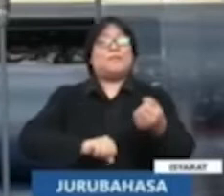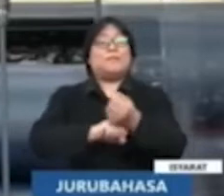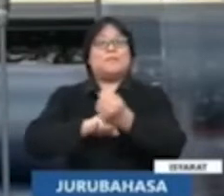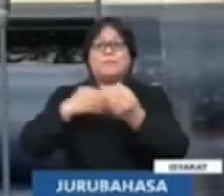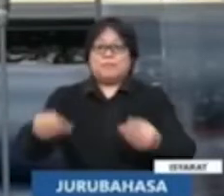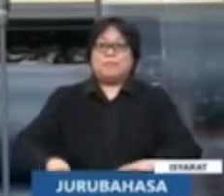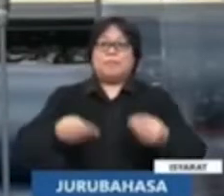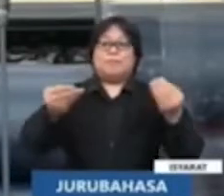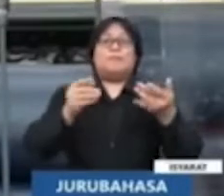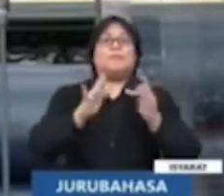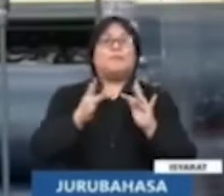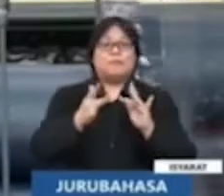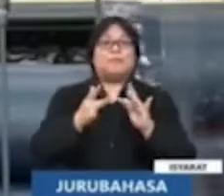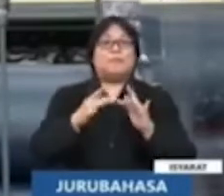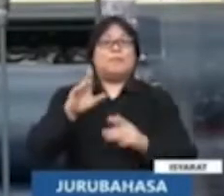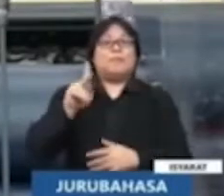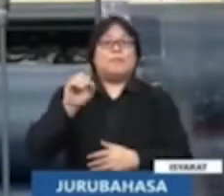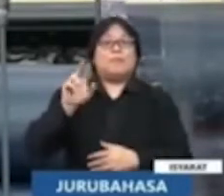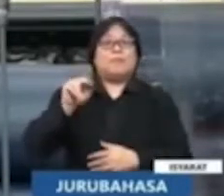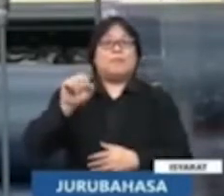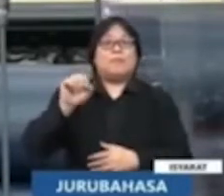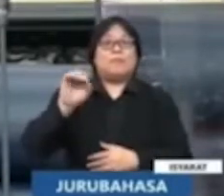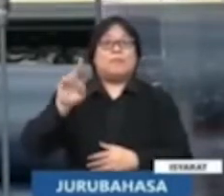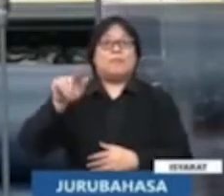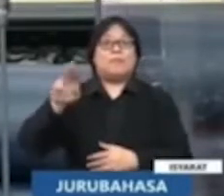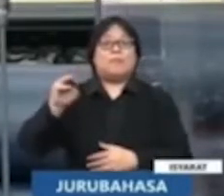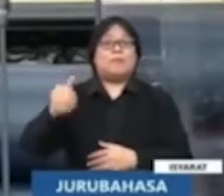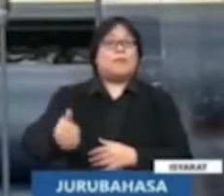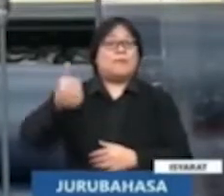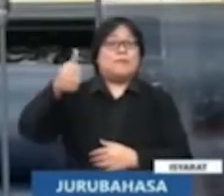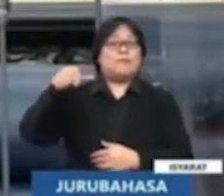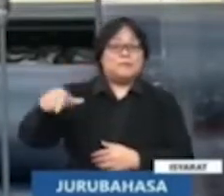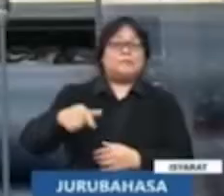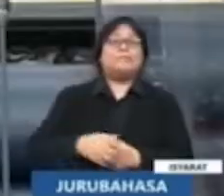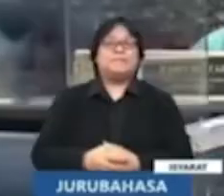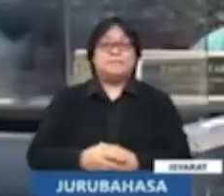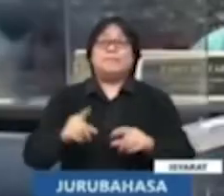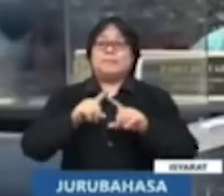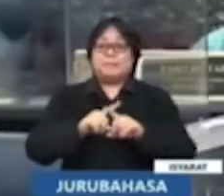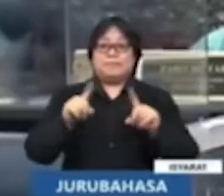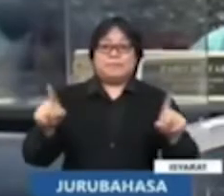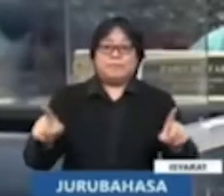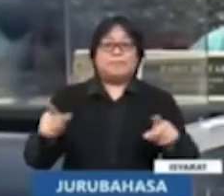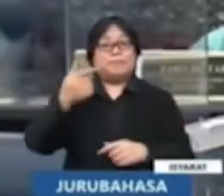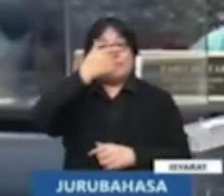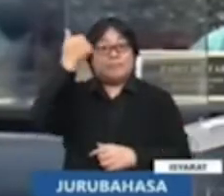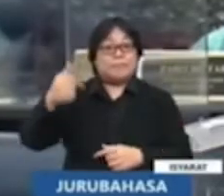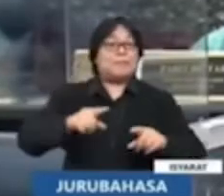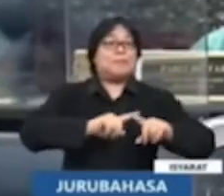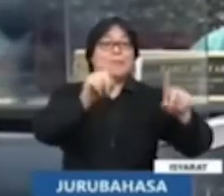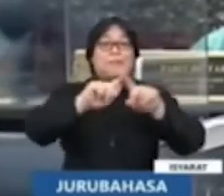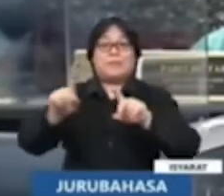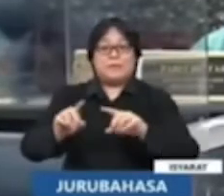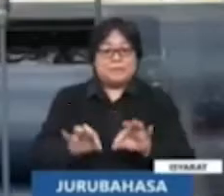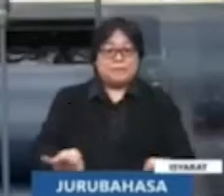menyokong pemberian jalur lebar ini kepada konsortium tunggal yang dibentuk di kalangan pemegang lesen. Walau bagaimanapun disebabkan